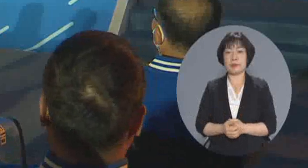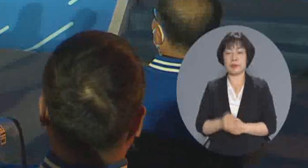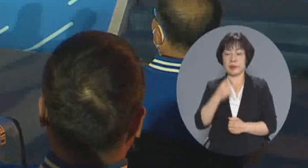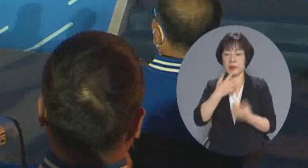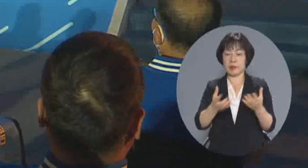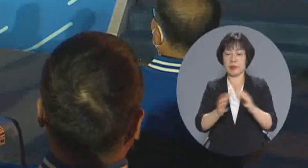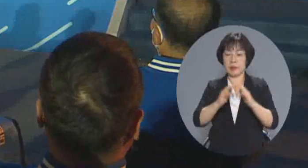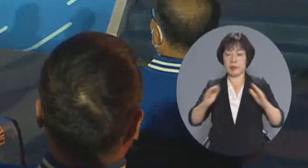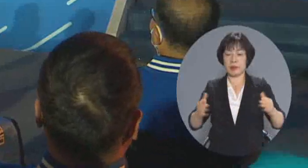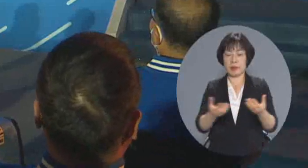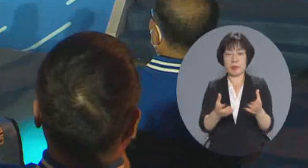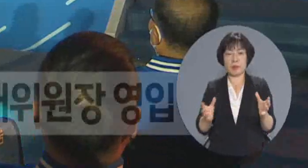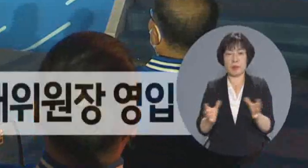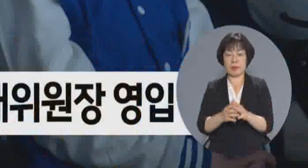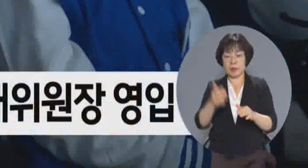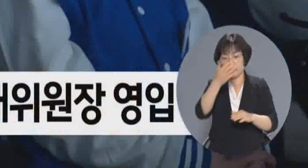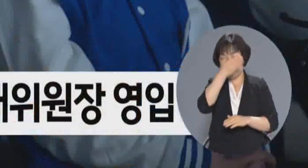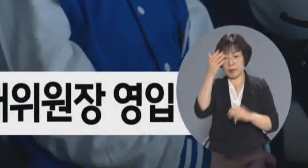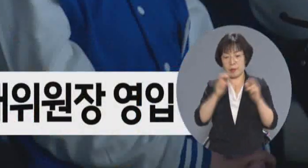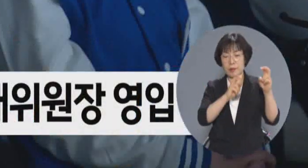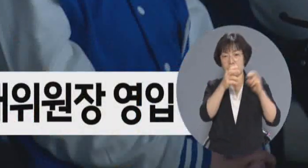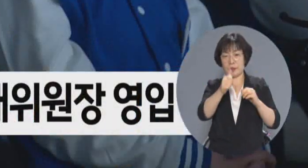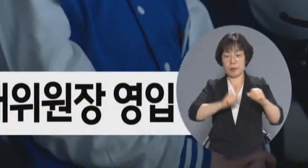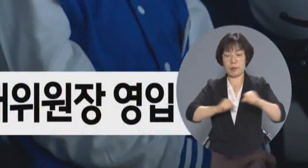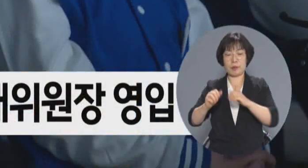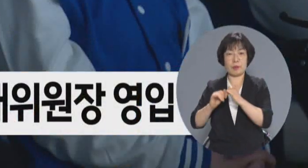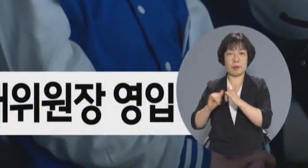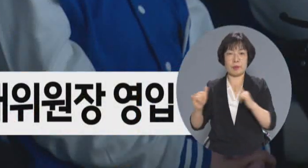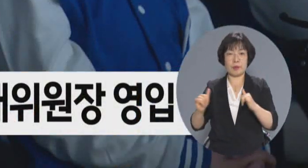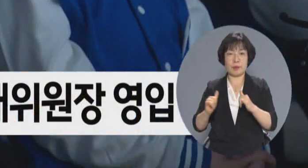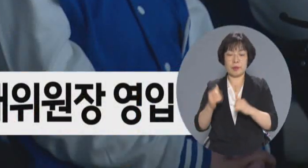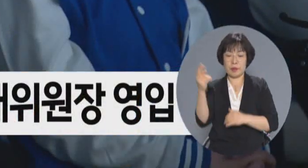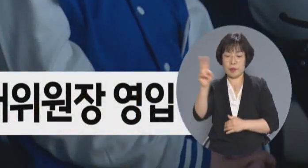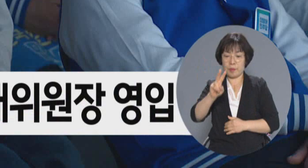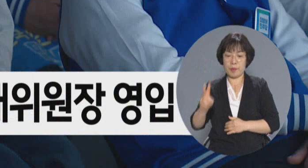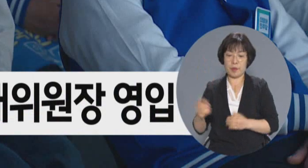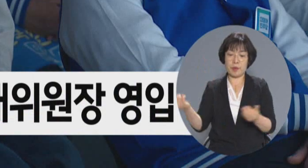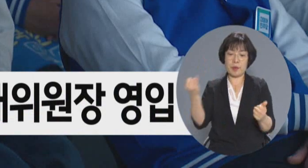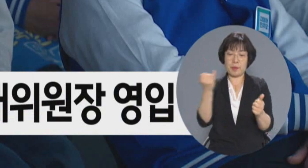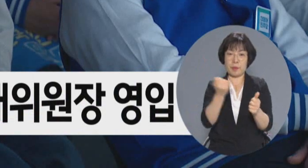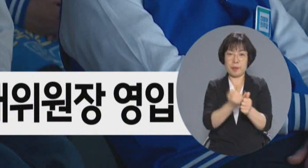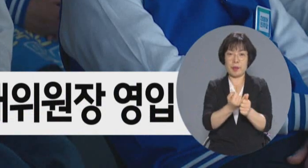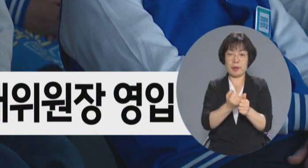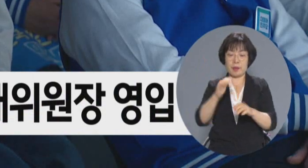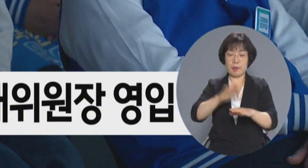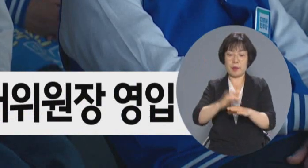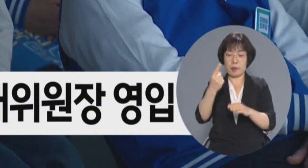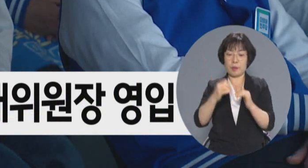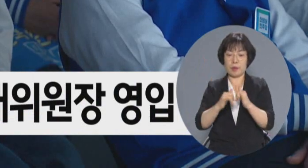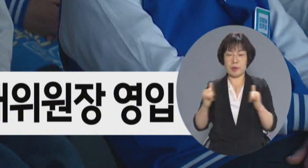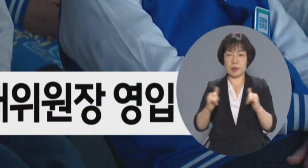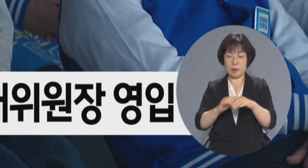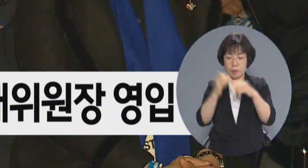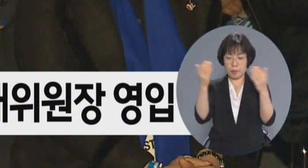민주당 전남도당은 청년 기업가와 활동가, 베트남 이주 여성, 귀농인 등을